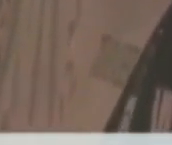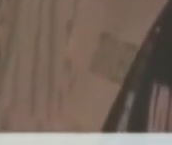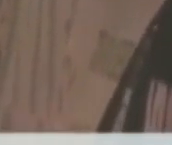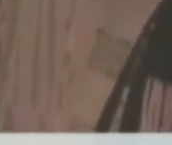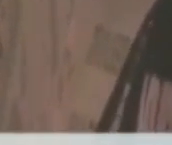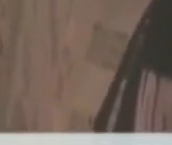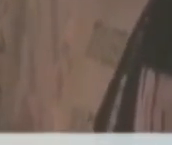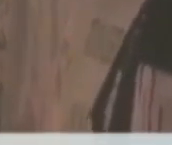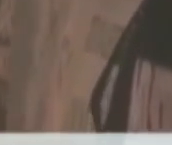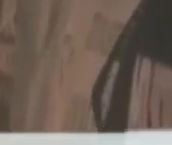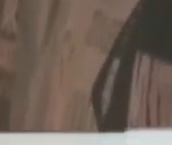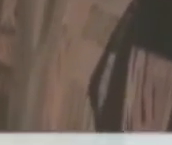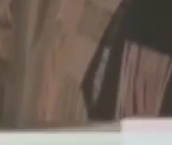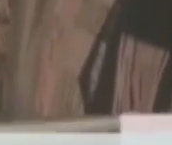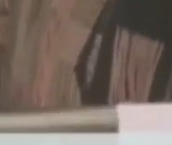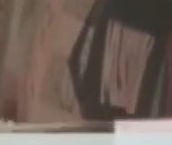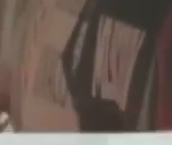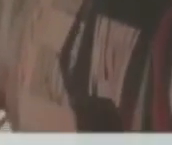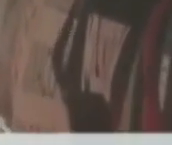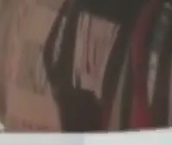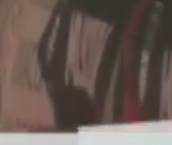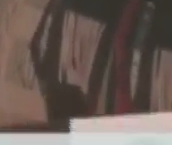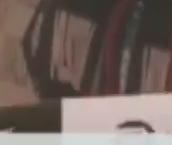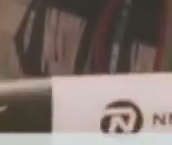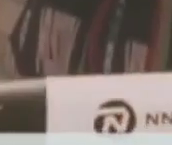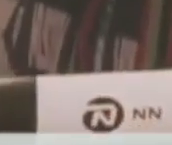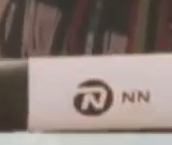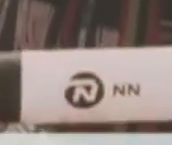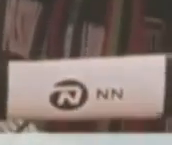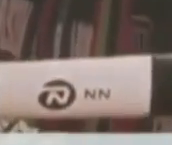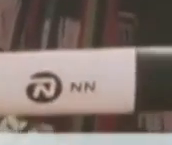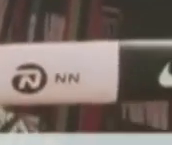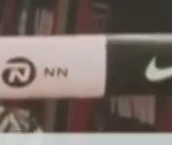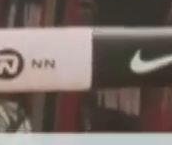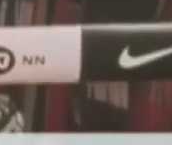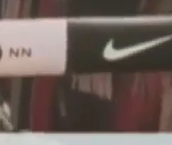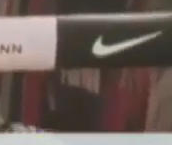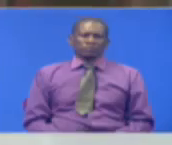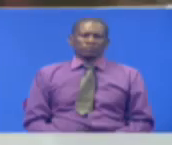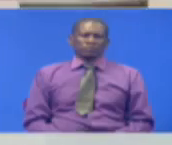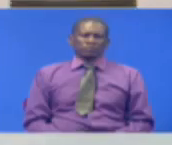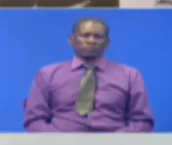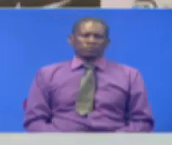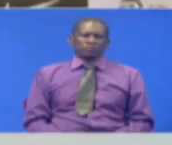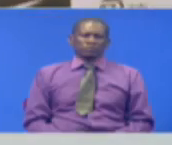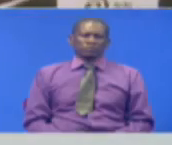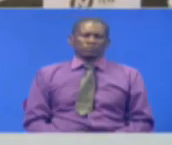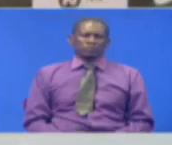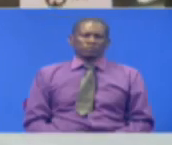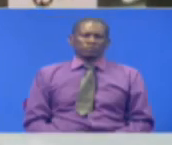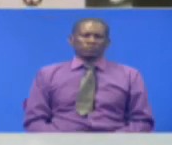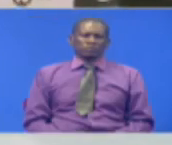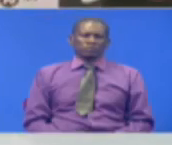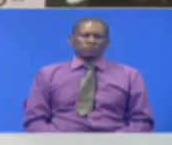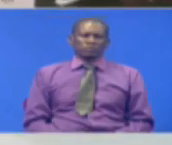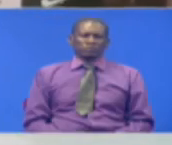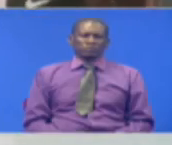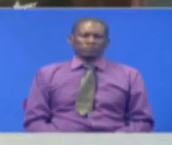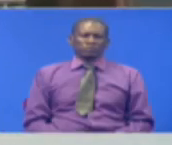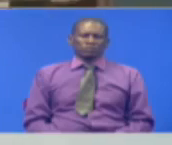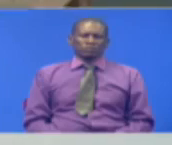him pass under the red arch that they started under and now down onto the carpet and towards the finishing straight